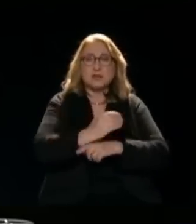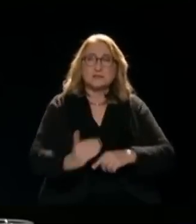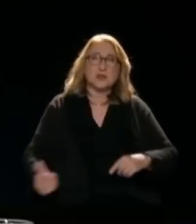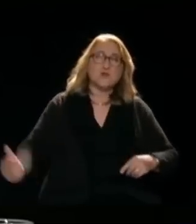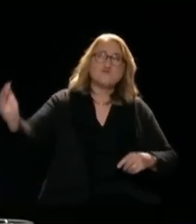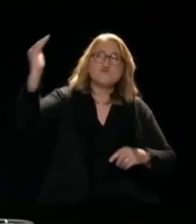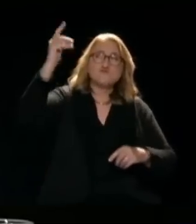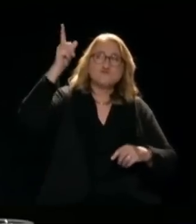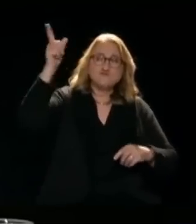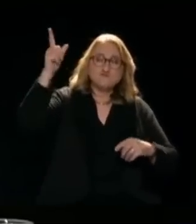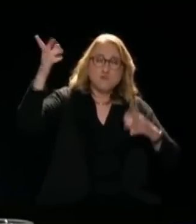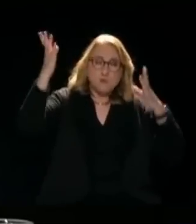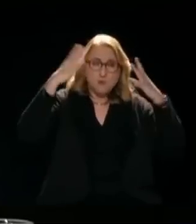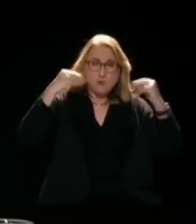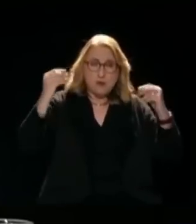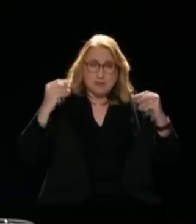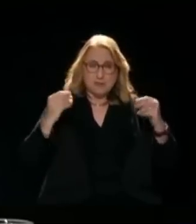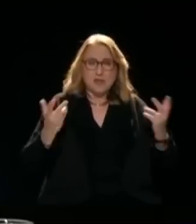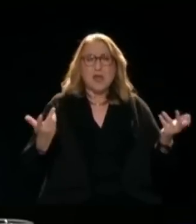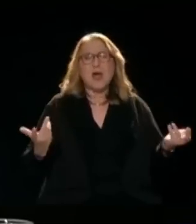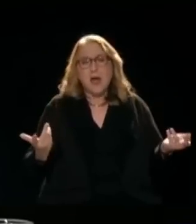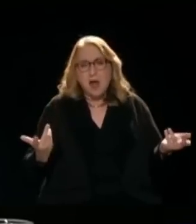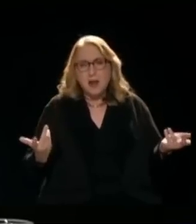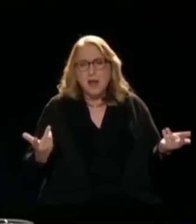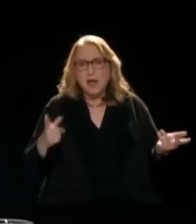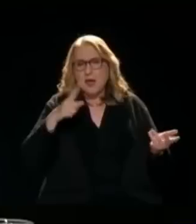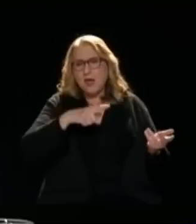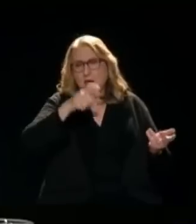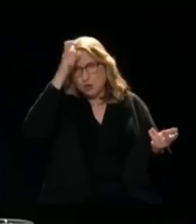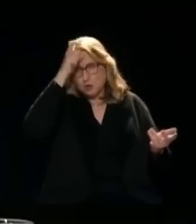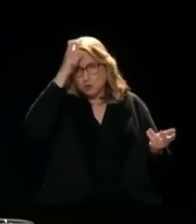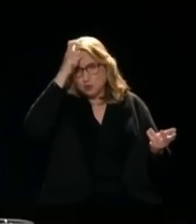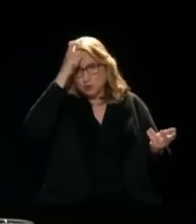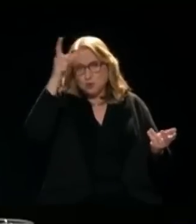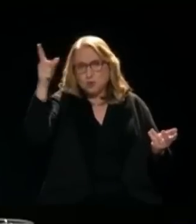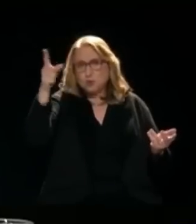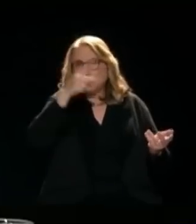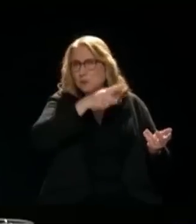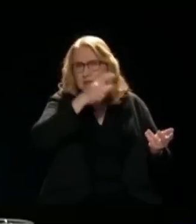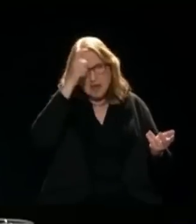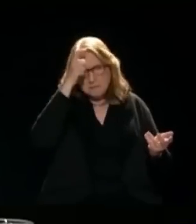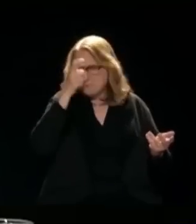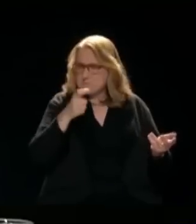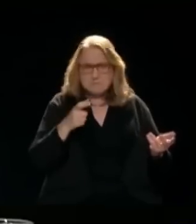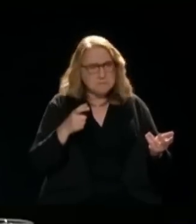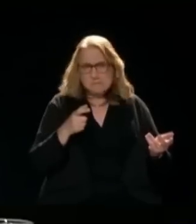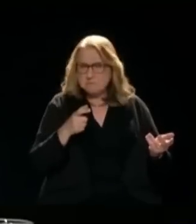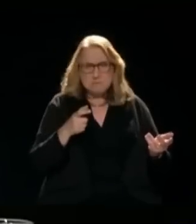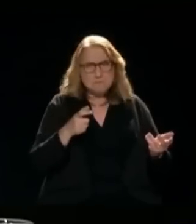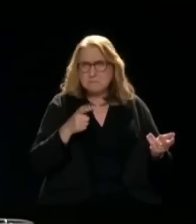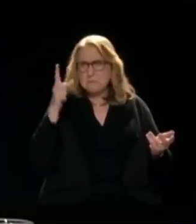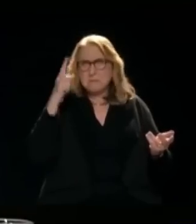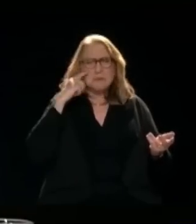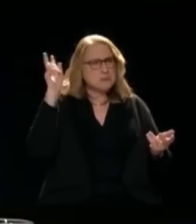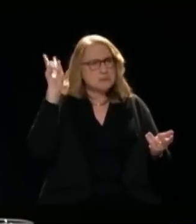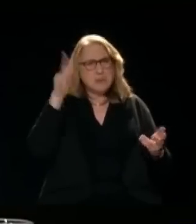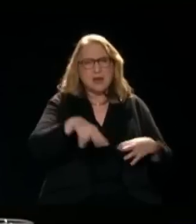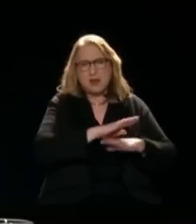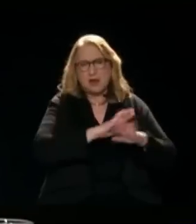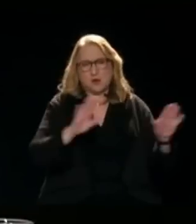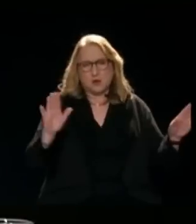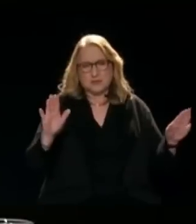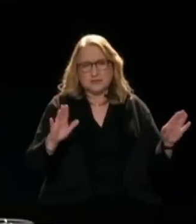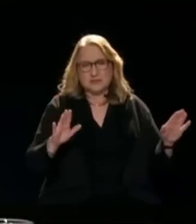Χάγη. Βέβαια, στη Χάγη που δεν την αναγνωρίζει η Τουρκία, πας μόνο με συνυποσχετικό. Συνυποσχετικό σημαίνει ότι εμείς θα παραιτηθούμε από την